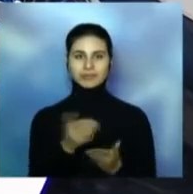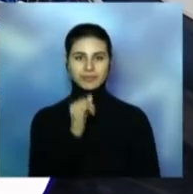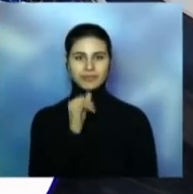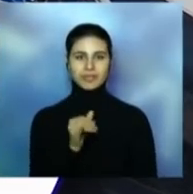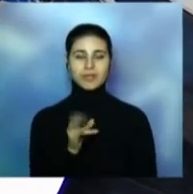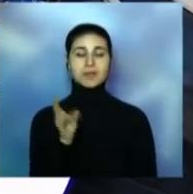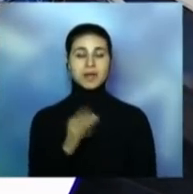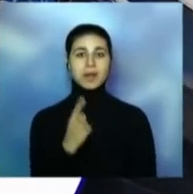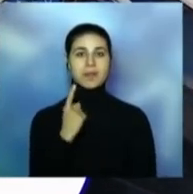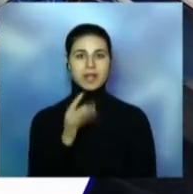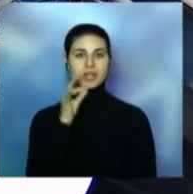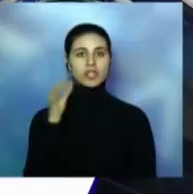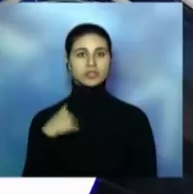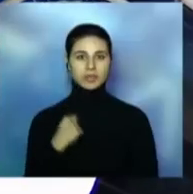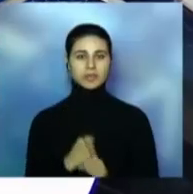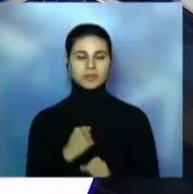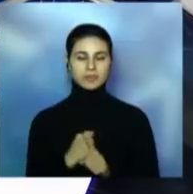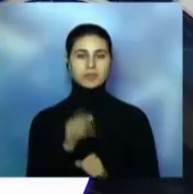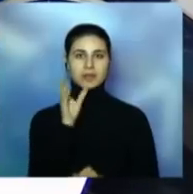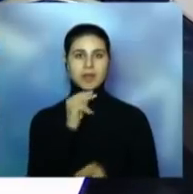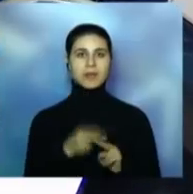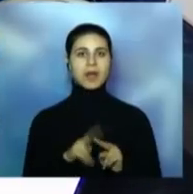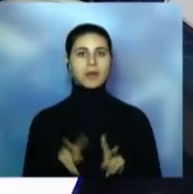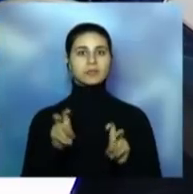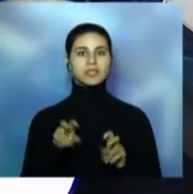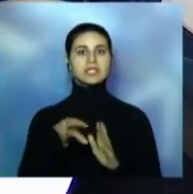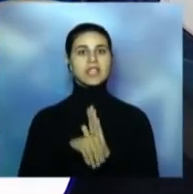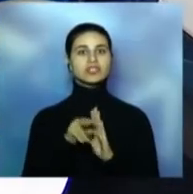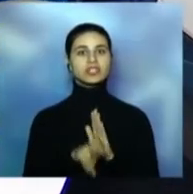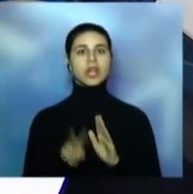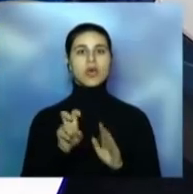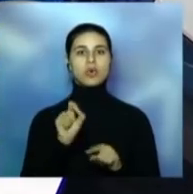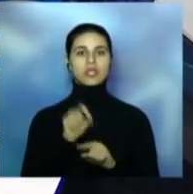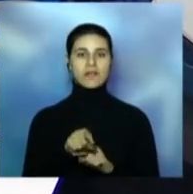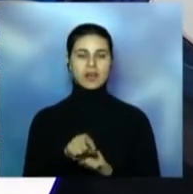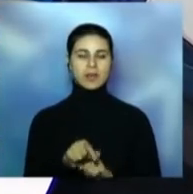თუმცა ერთი ხრიკი გვაქვს. ამ რუბრიკას ქვია საშინაო დავალება.